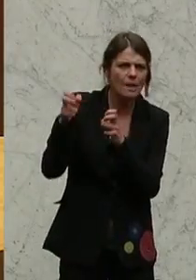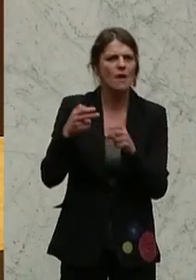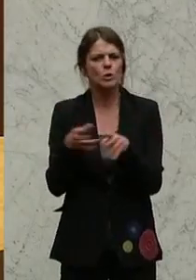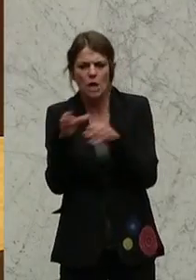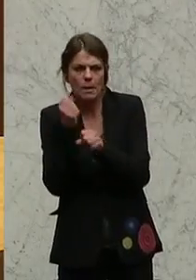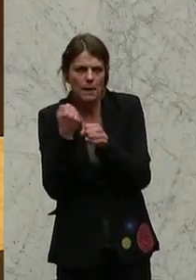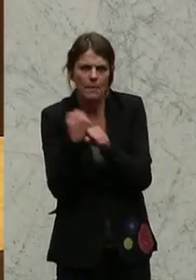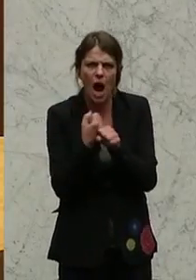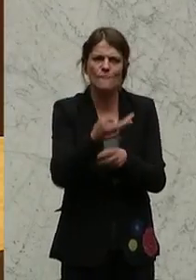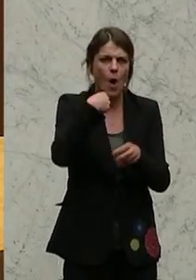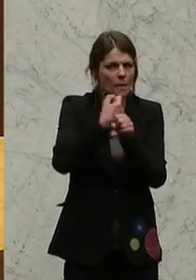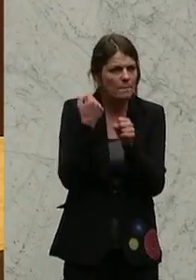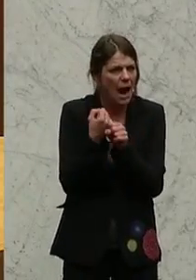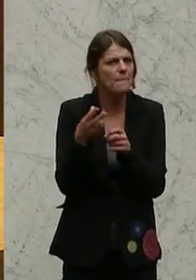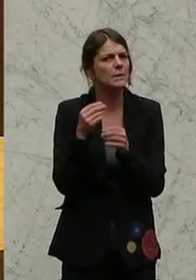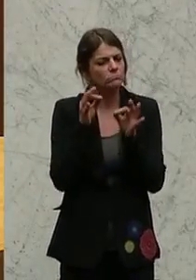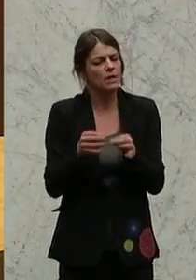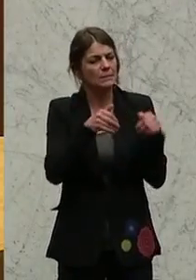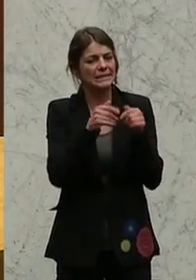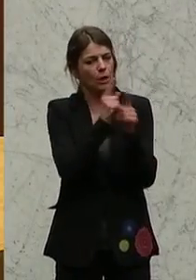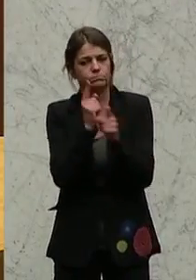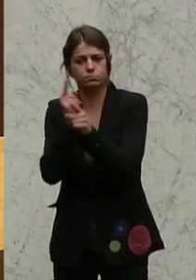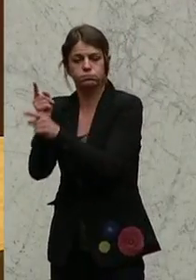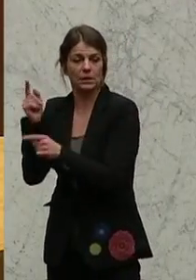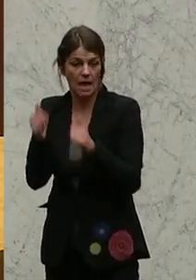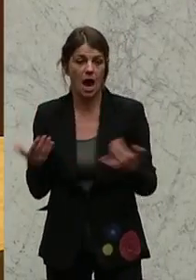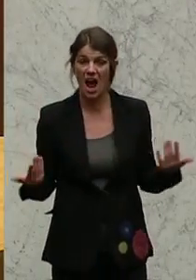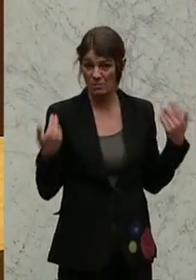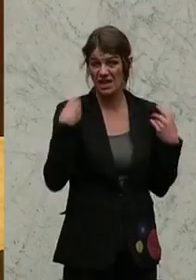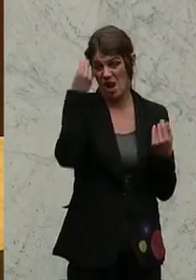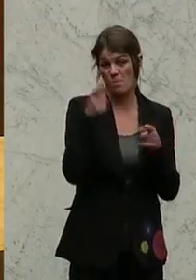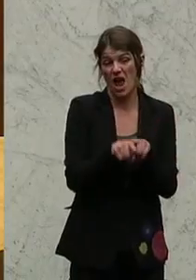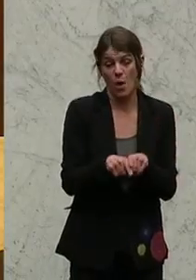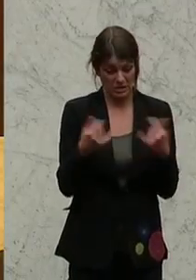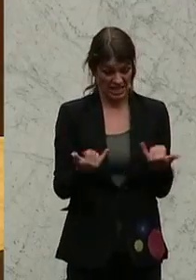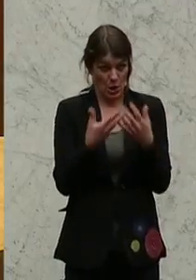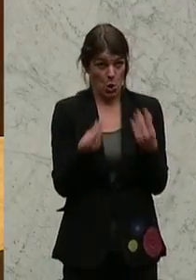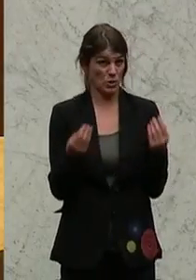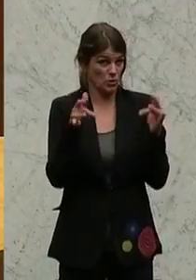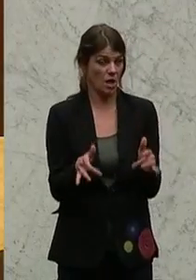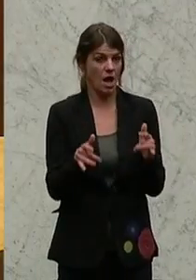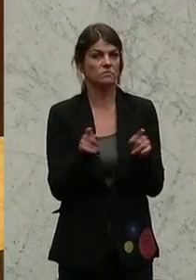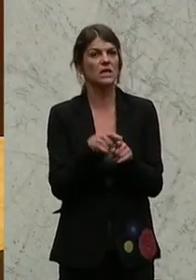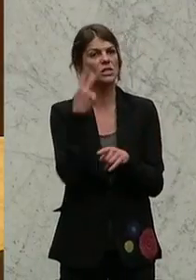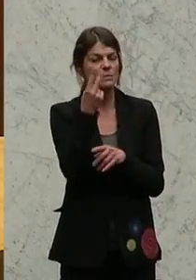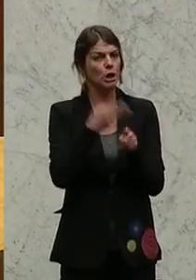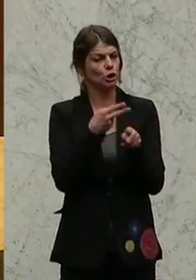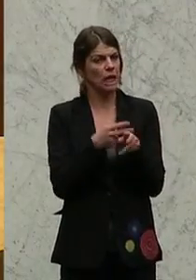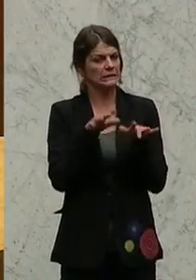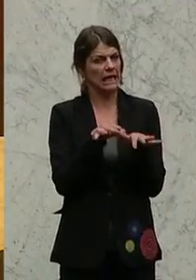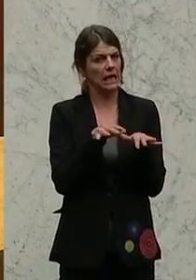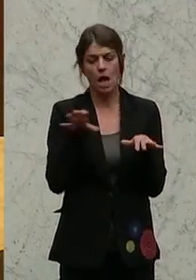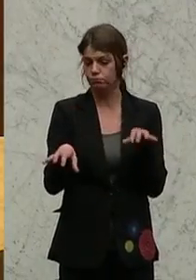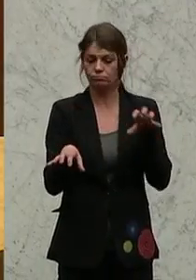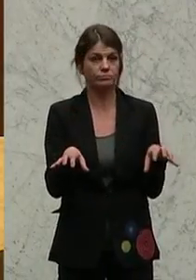mit entsprechenden Ministern auch umsetzen. Aber ich glaube auch, dass wir mit der heutigen Lösung, dass eben auch zwei